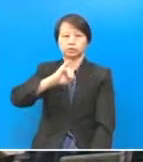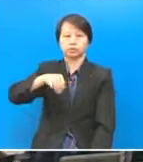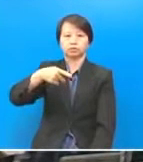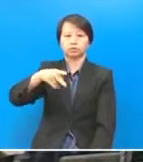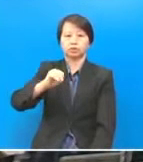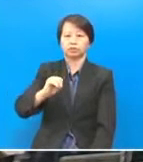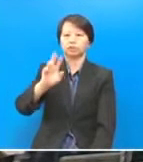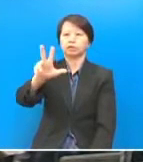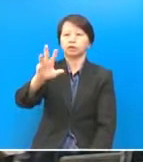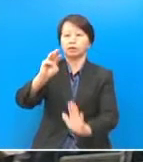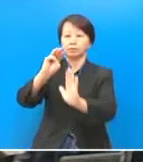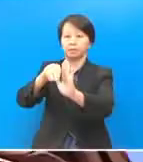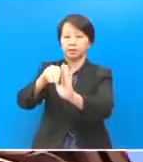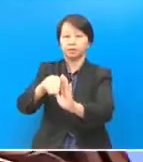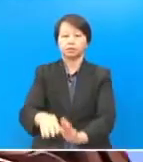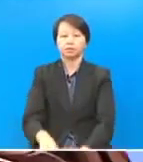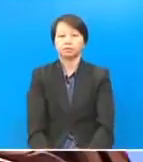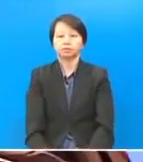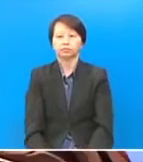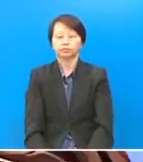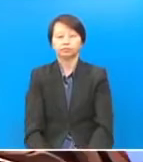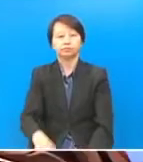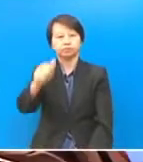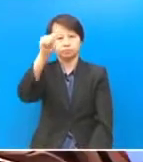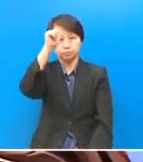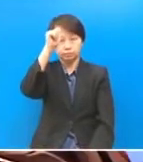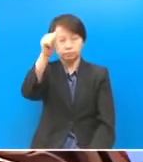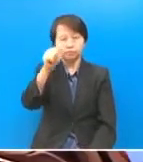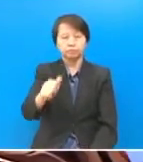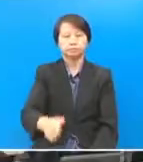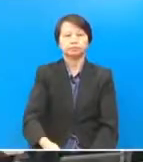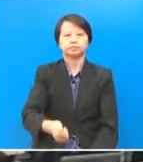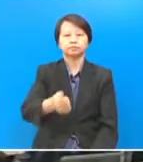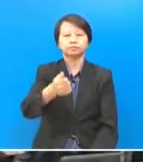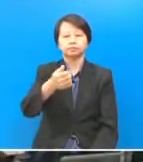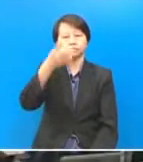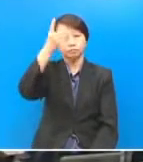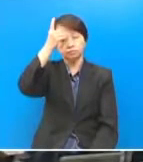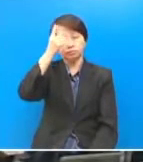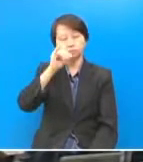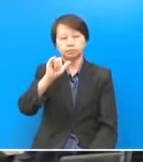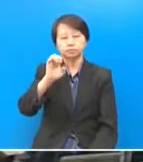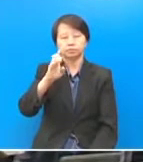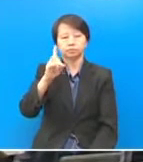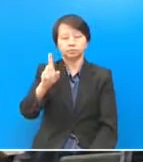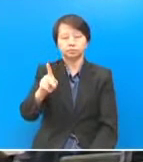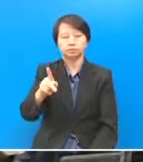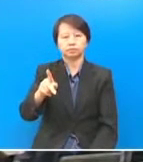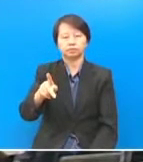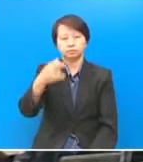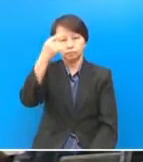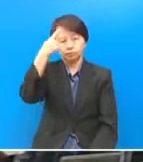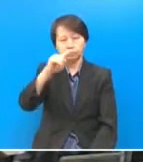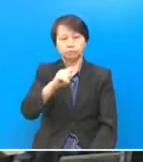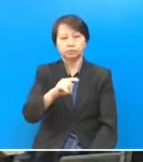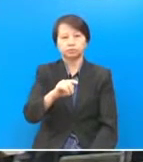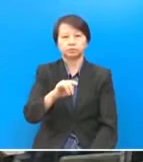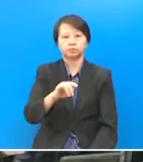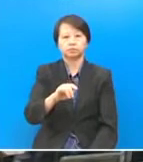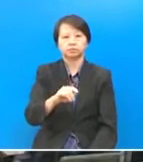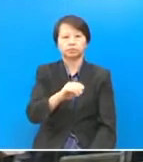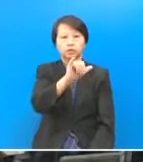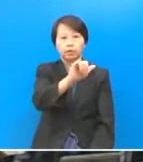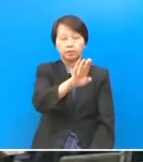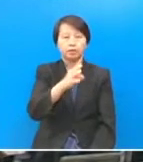tiga menit setelah mualaikum warahmatullah wabarakatuh terima kasih betul ya betul untuk malu manajeman kemaman